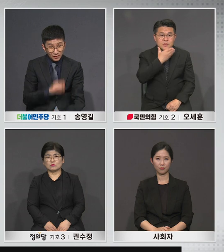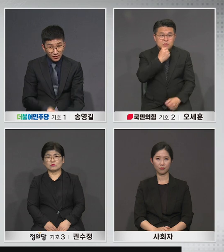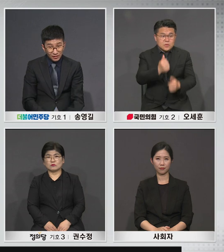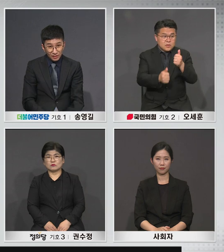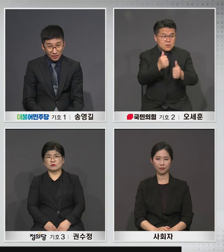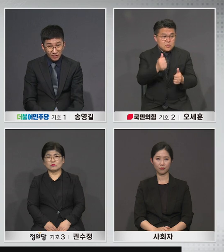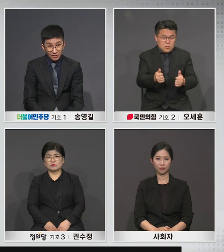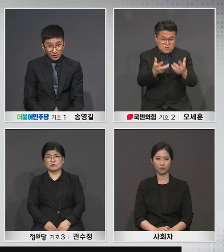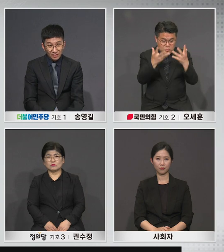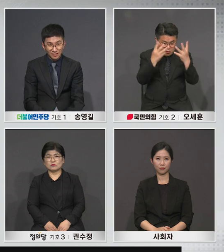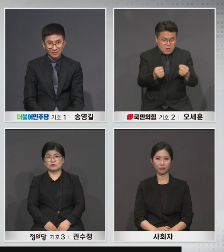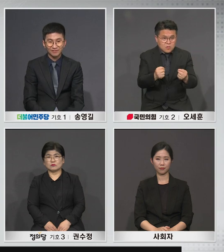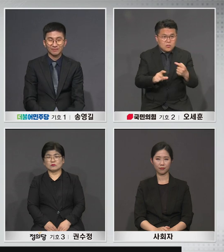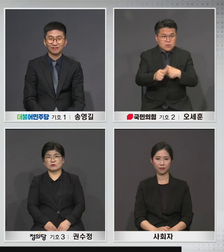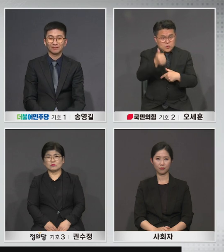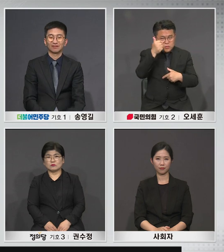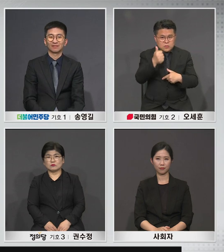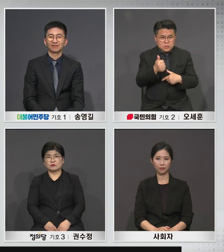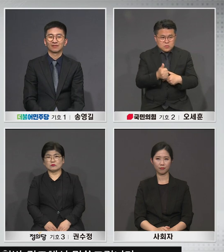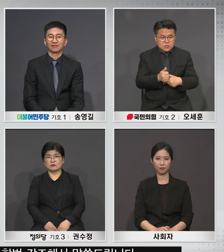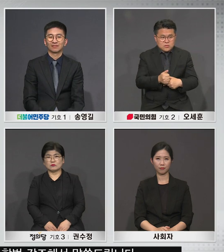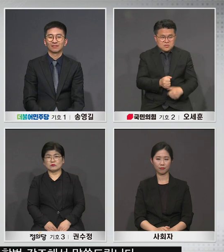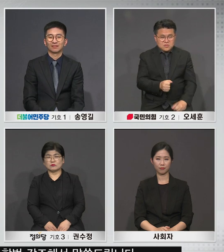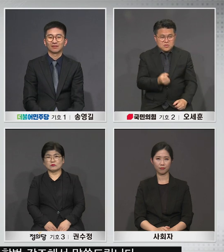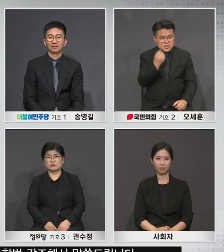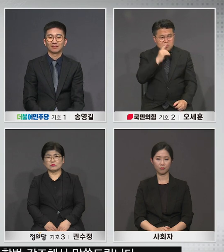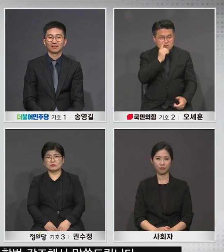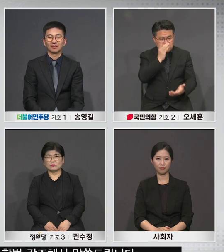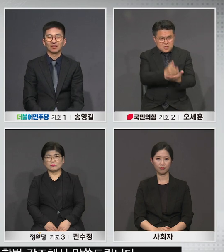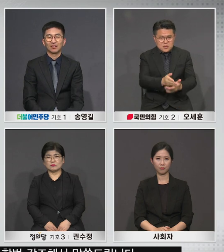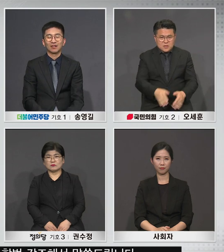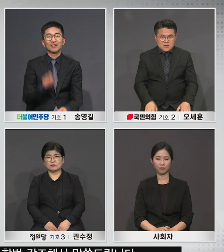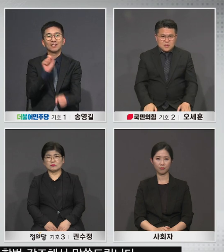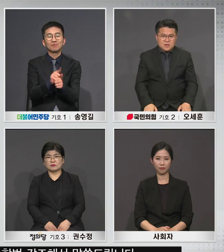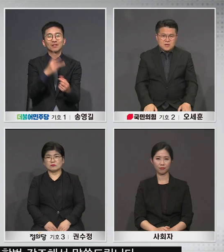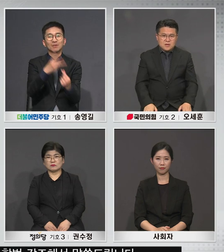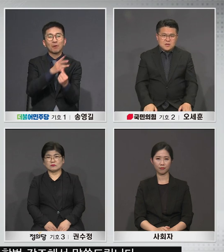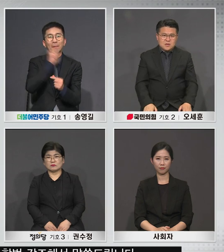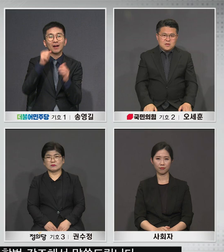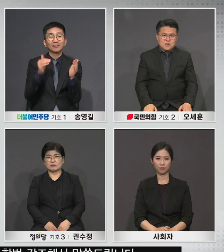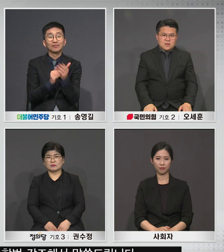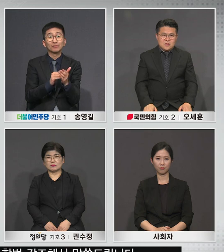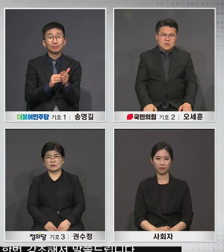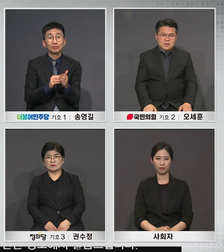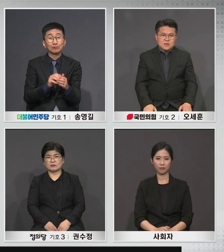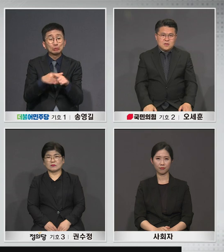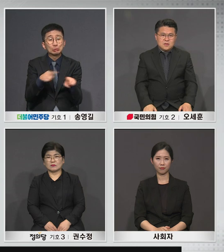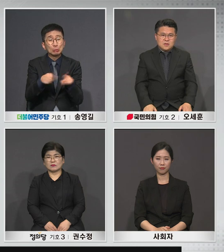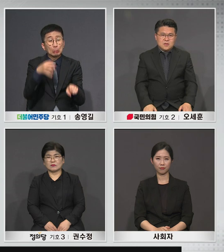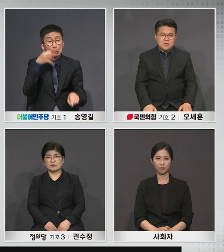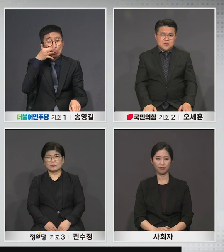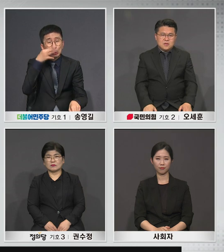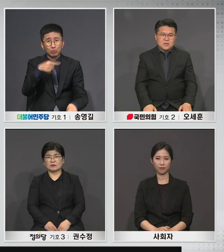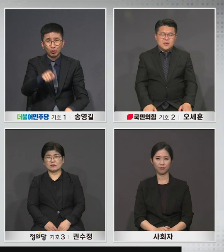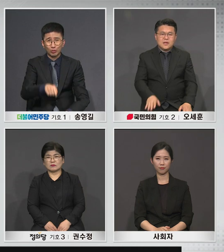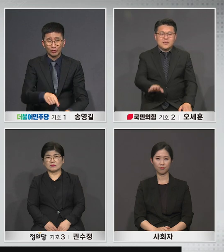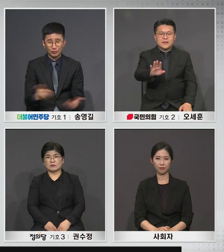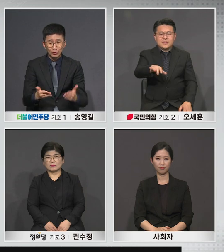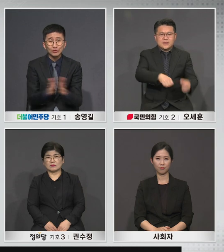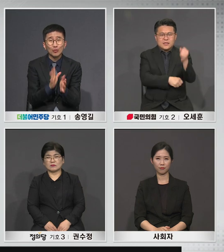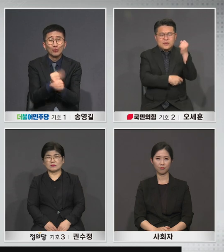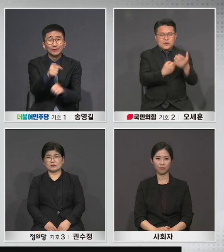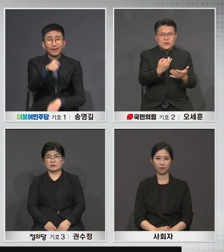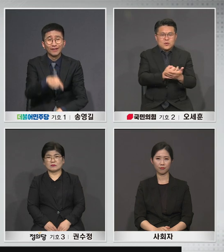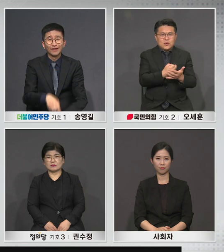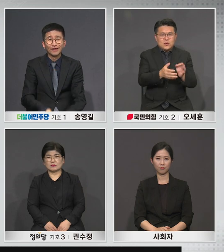할수록 좋죠. 그렇게 폄하하시면 안 되죠. 삼선 시장이 실험만 오고 있으면 언제 일합니까? 기본소득이 논의되기 시작한